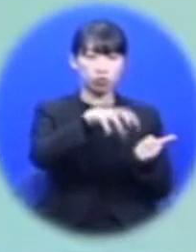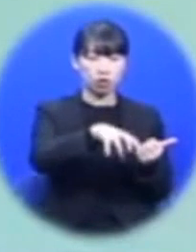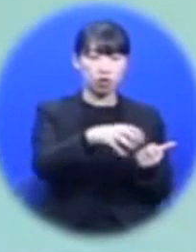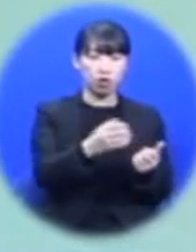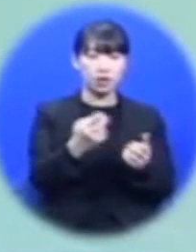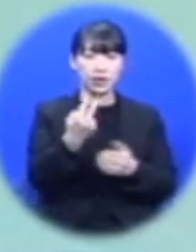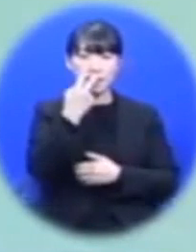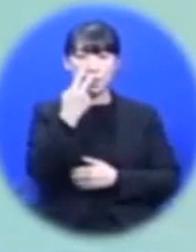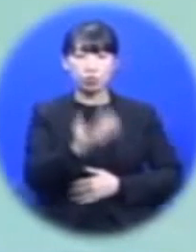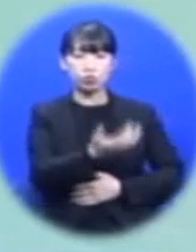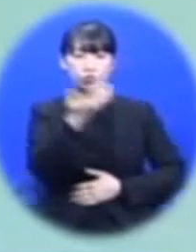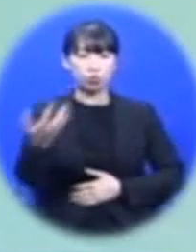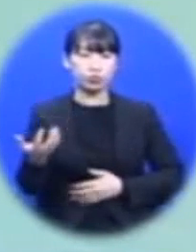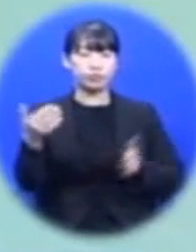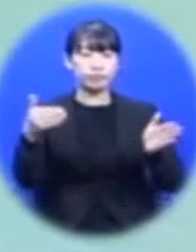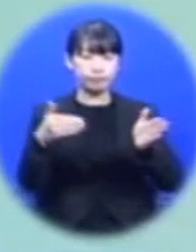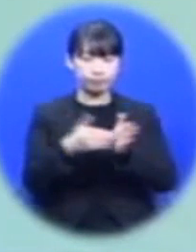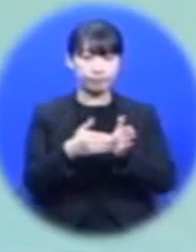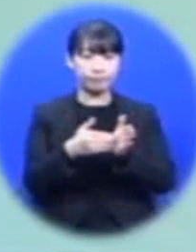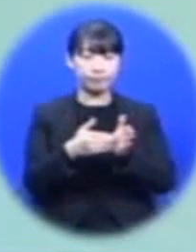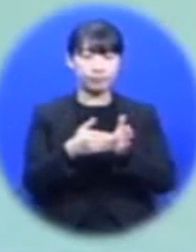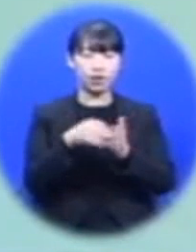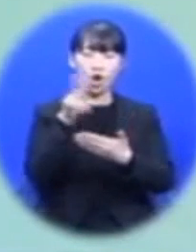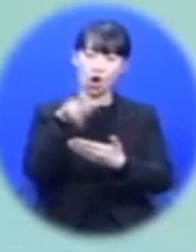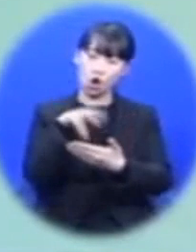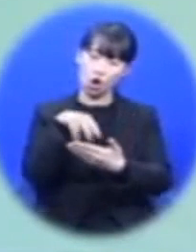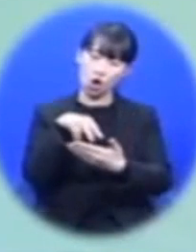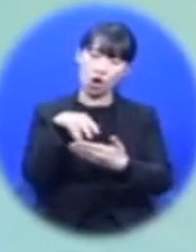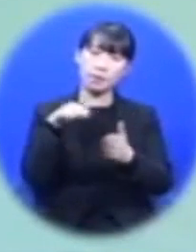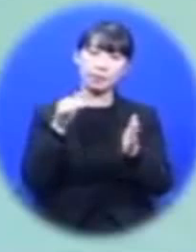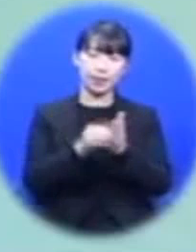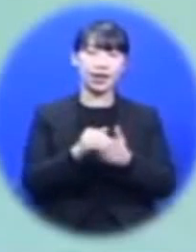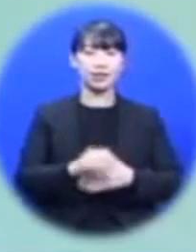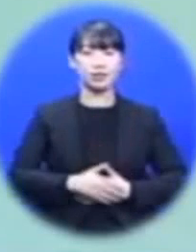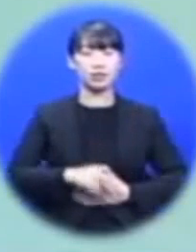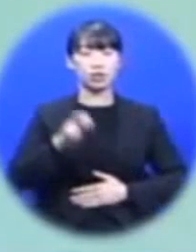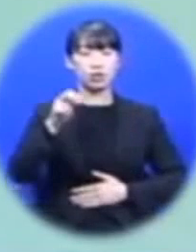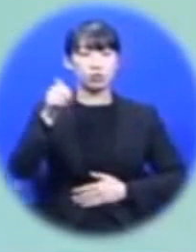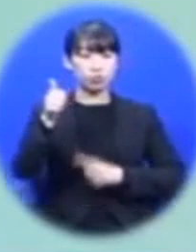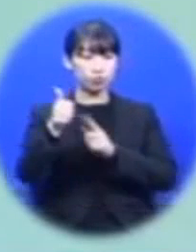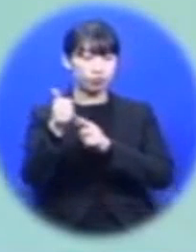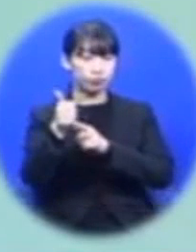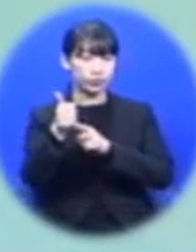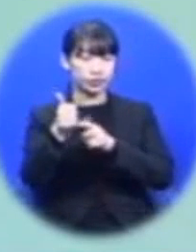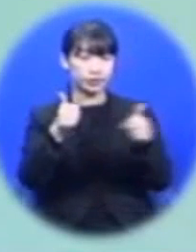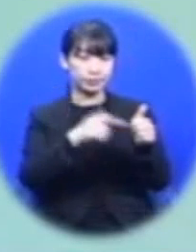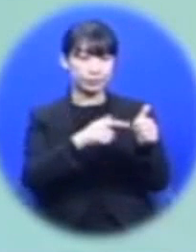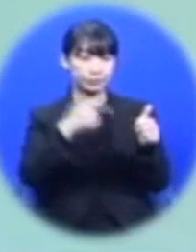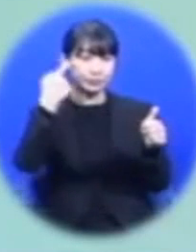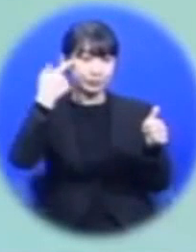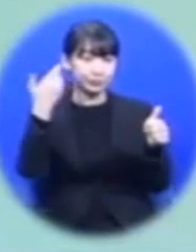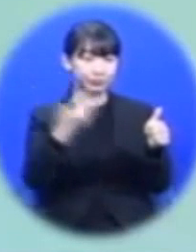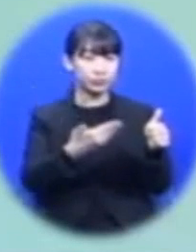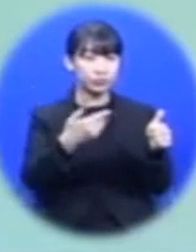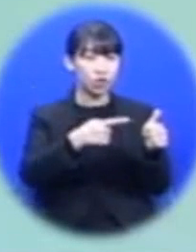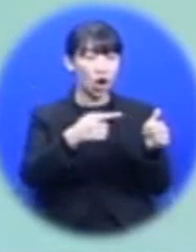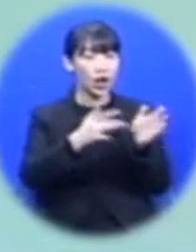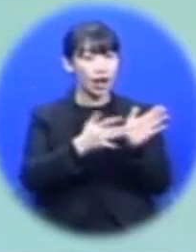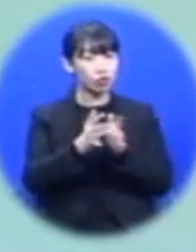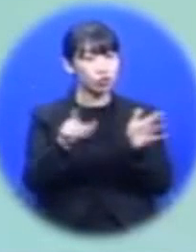옮겼느니라 읽었어요 그래서 무디가 제프 만에게 물었습니다 너 예수